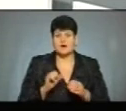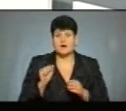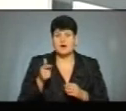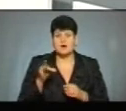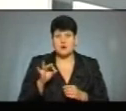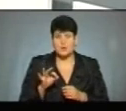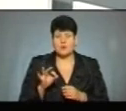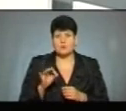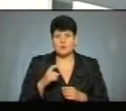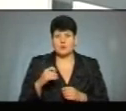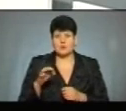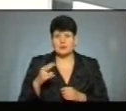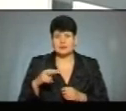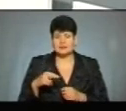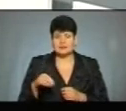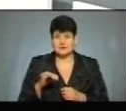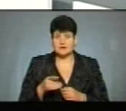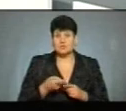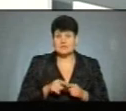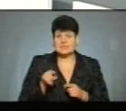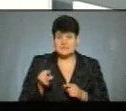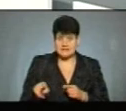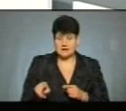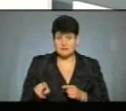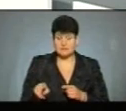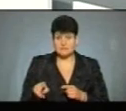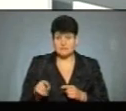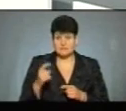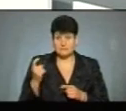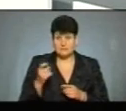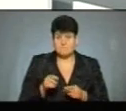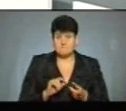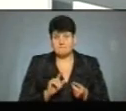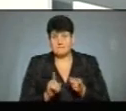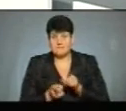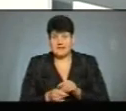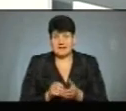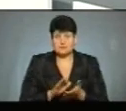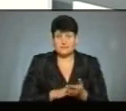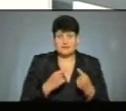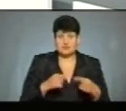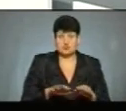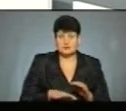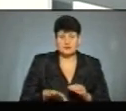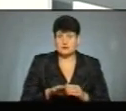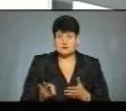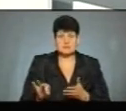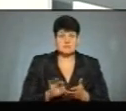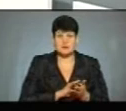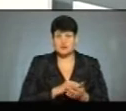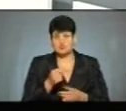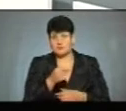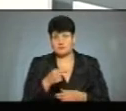агрохолдингів області. І коли цей агрохолдинг, скажімо, перереєструвався на іншу територію, фактично зразу пішло